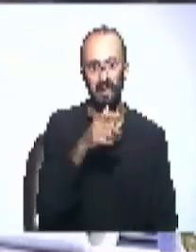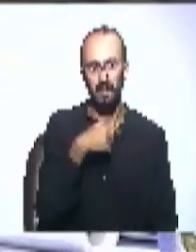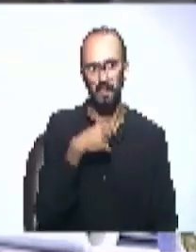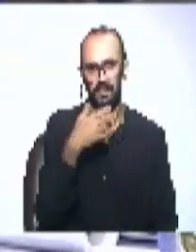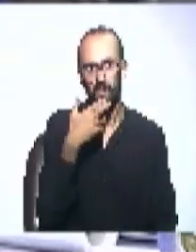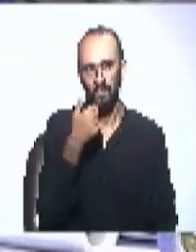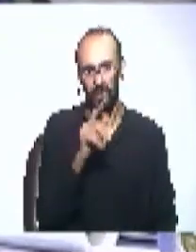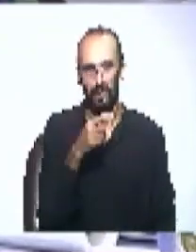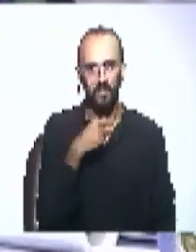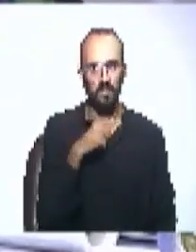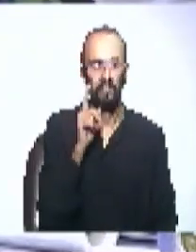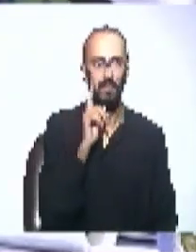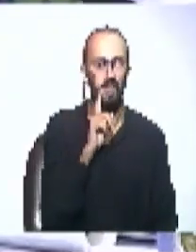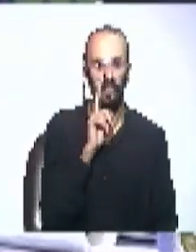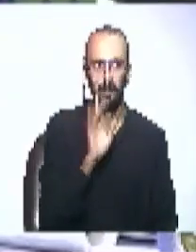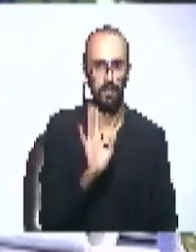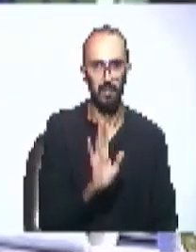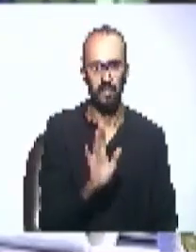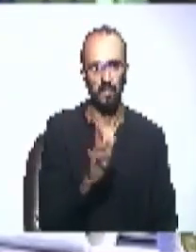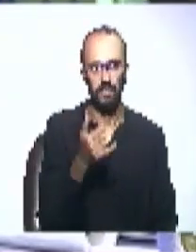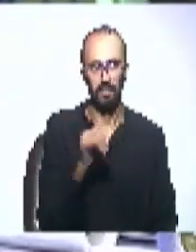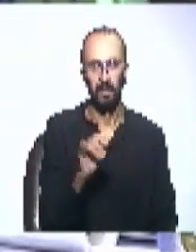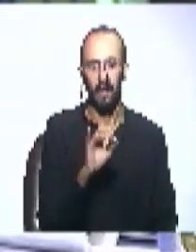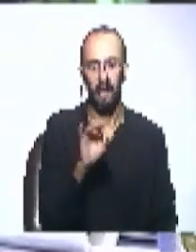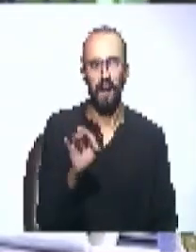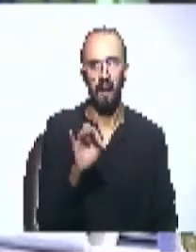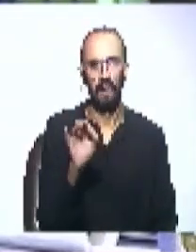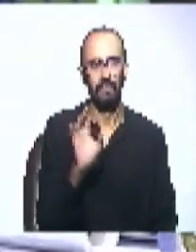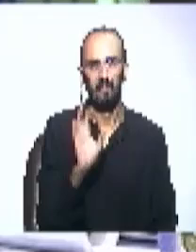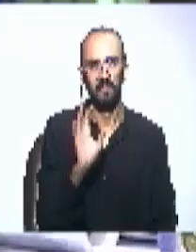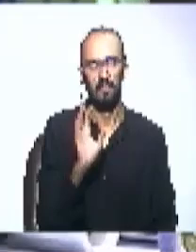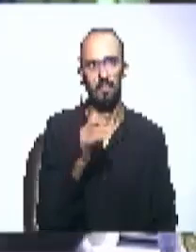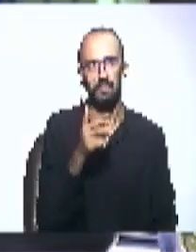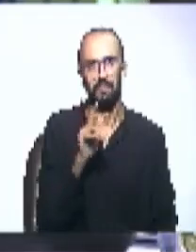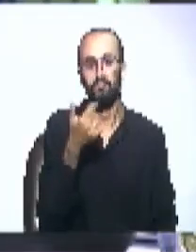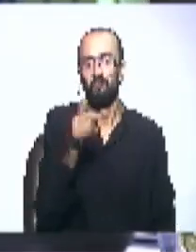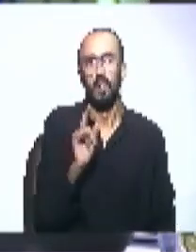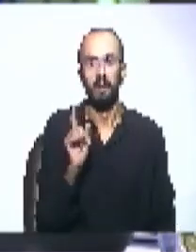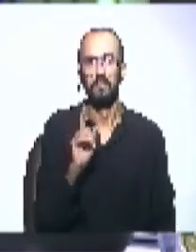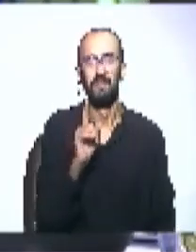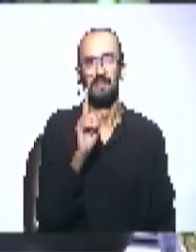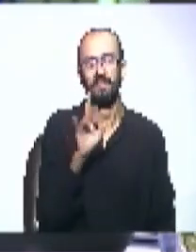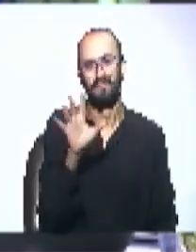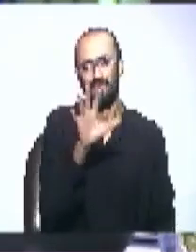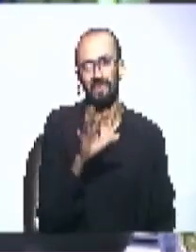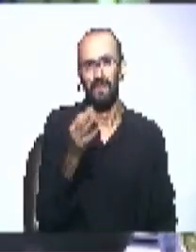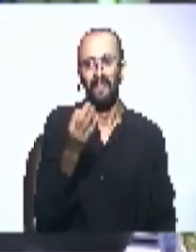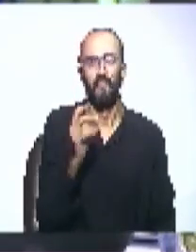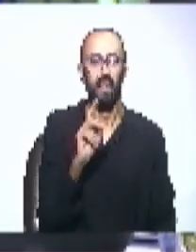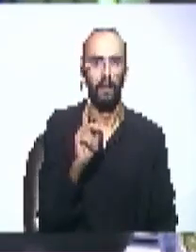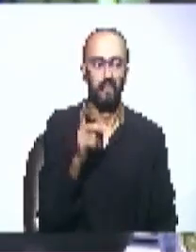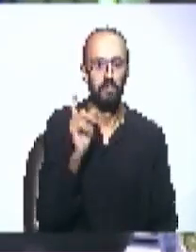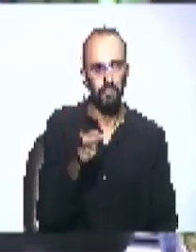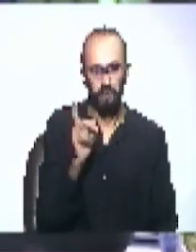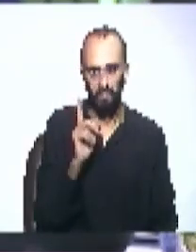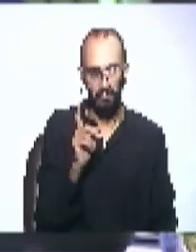اطلع الحاجات اللي مش كويسه دي. العيش ده يعني مش لذيذ، هو مش بايظ بس هو مش لذيذ يعني.